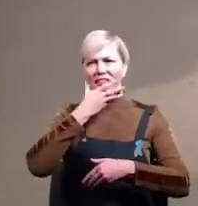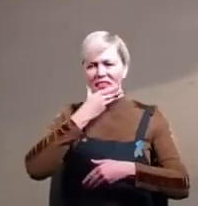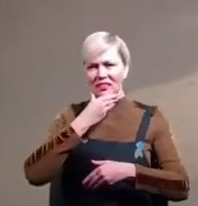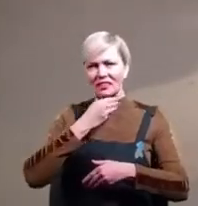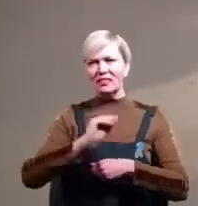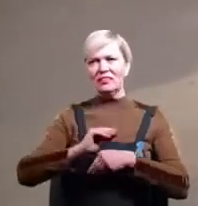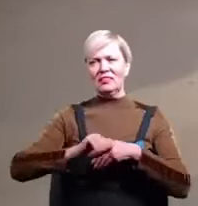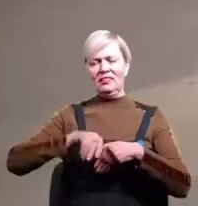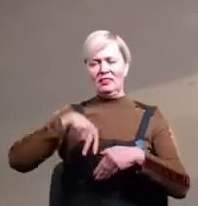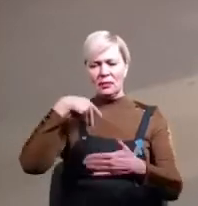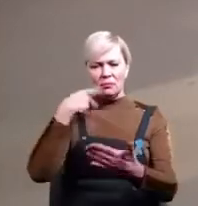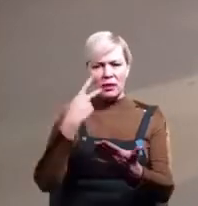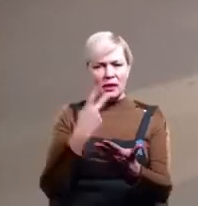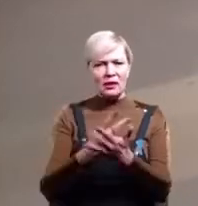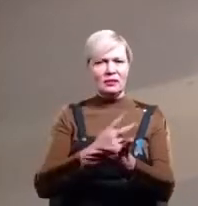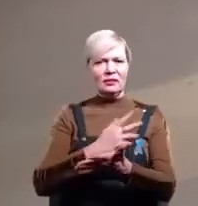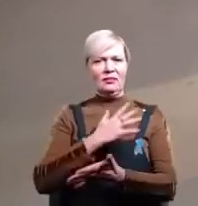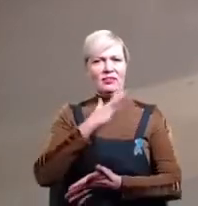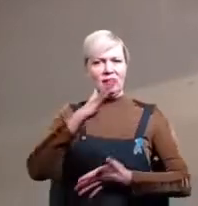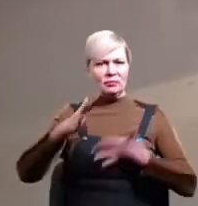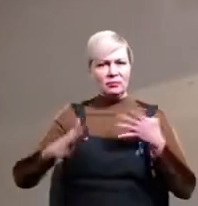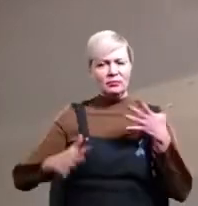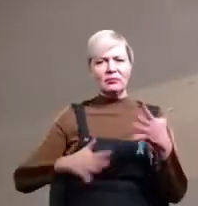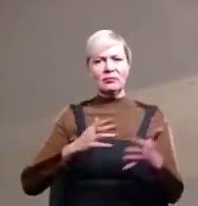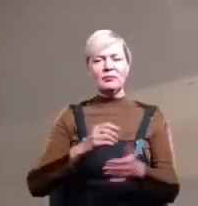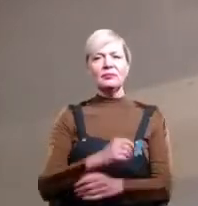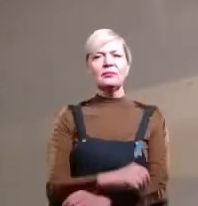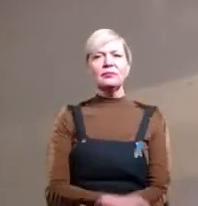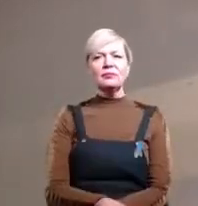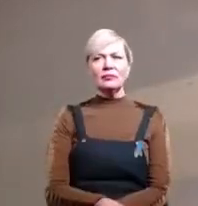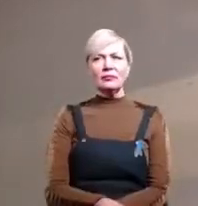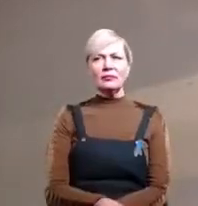сброс. Да-да-да-да.